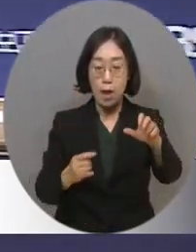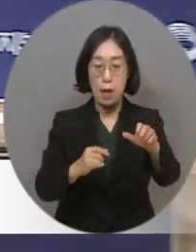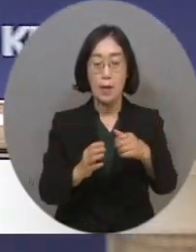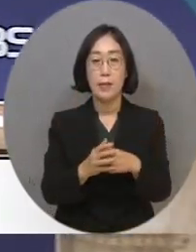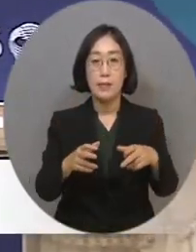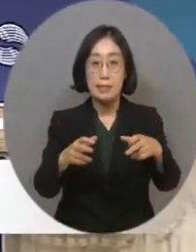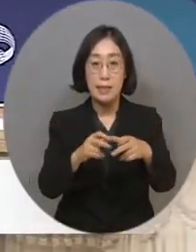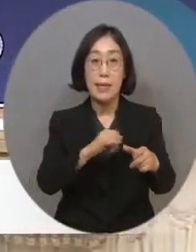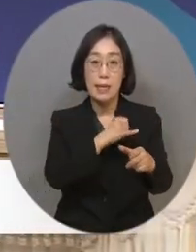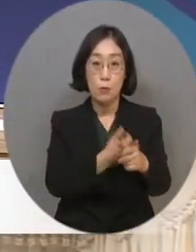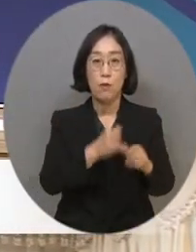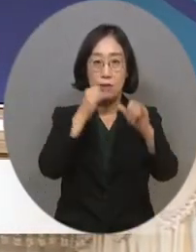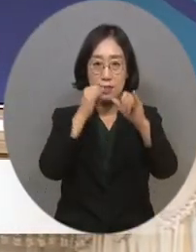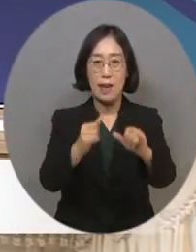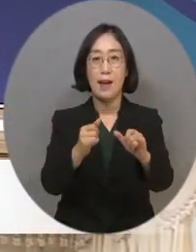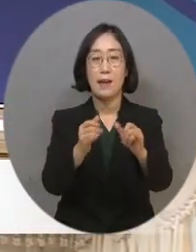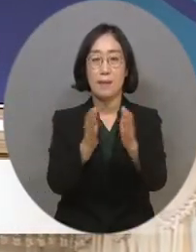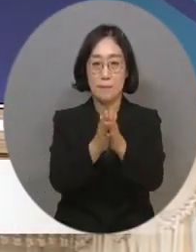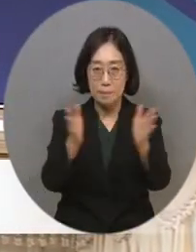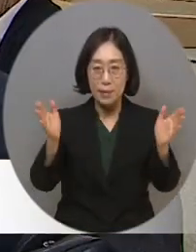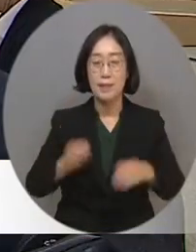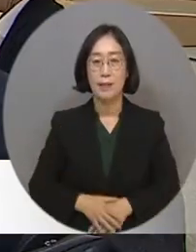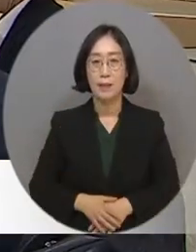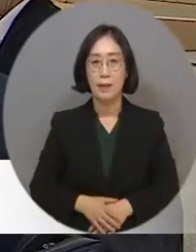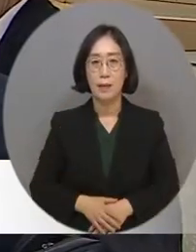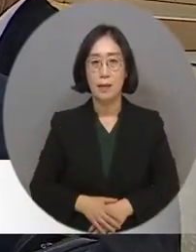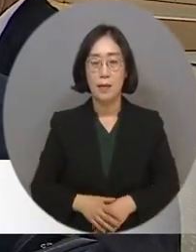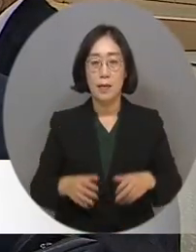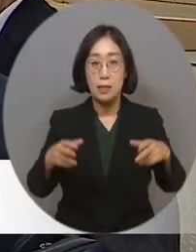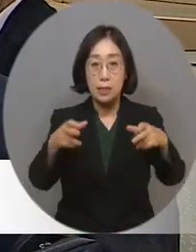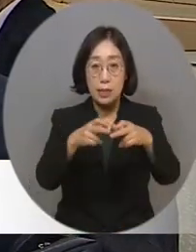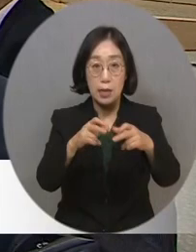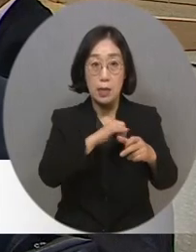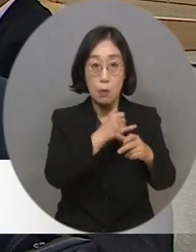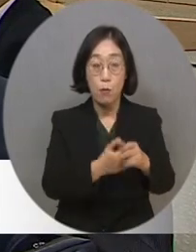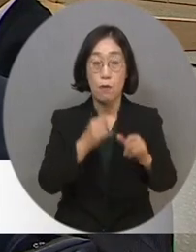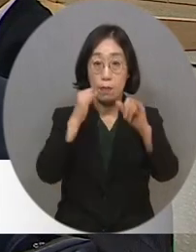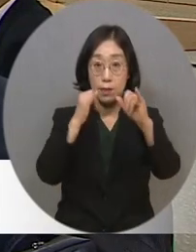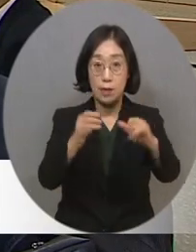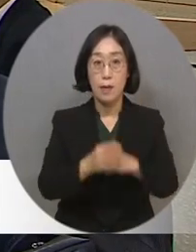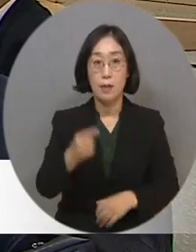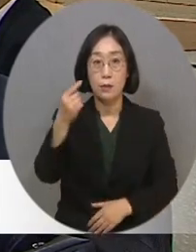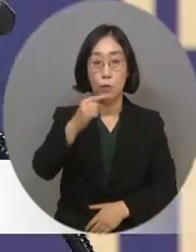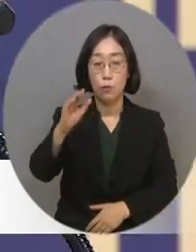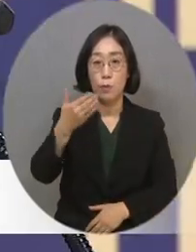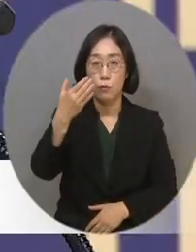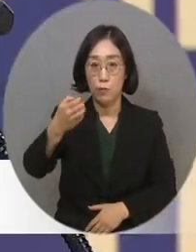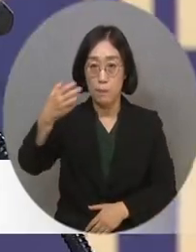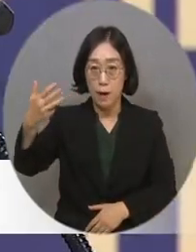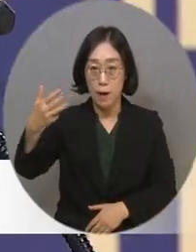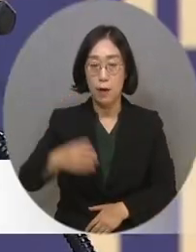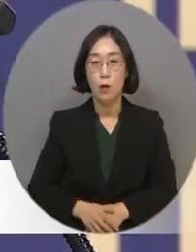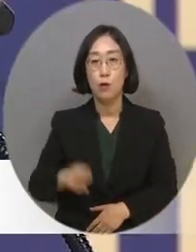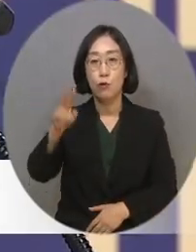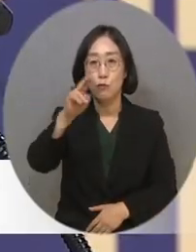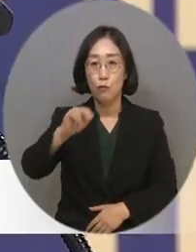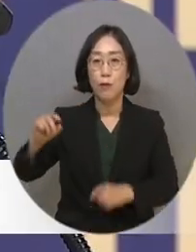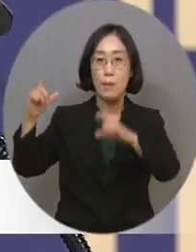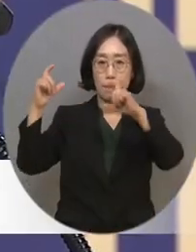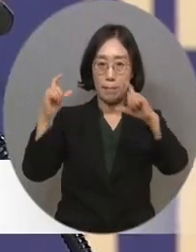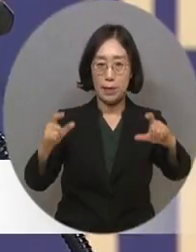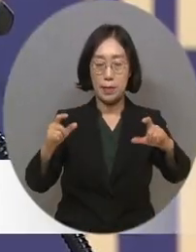시상식을 개최했습니다. 한국장애인 인권상은 지난 1998년 12월 유엔이 천명한